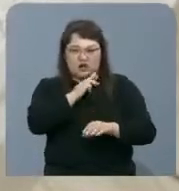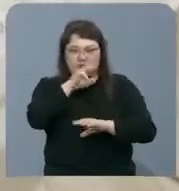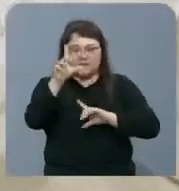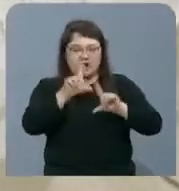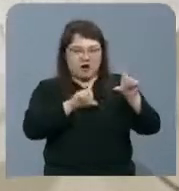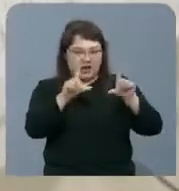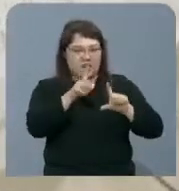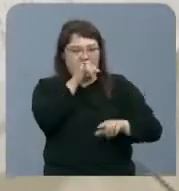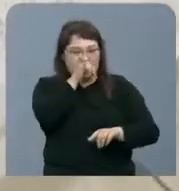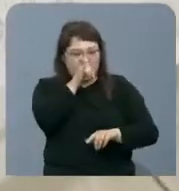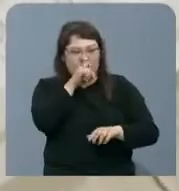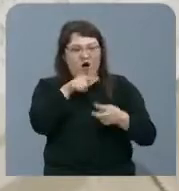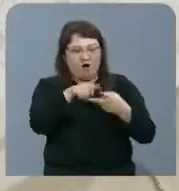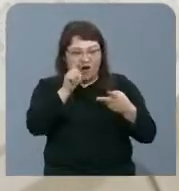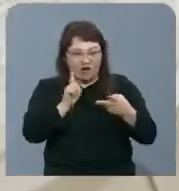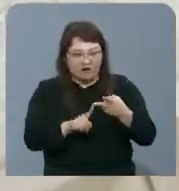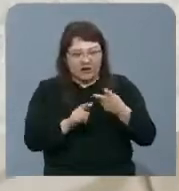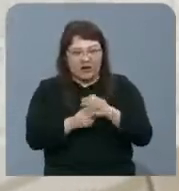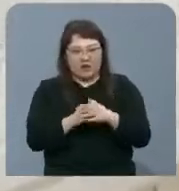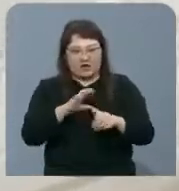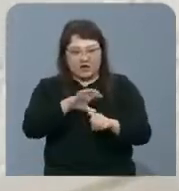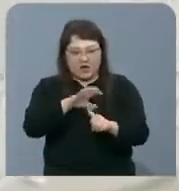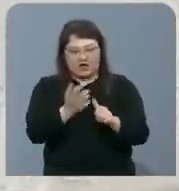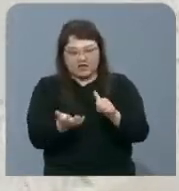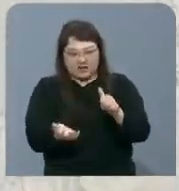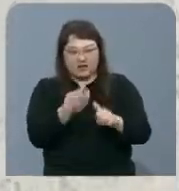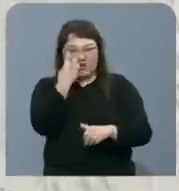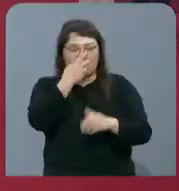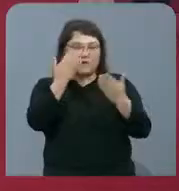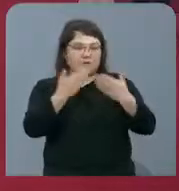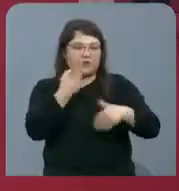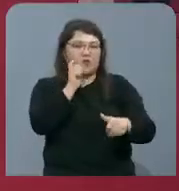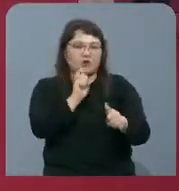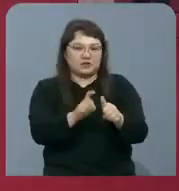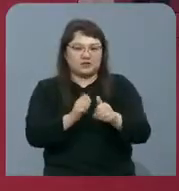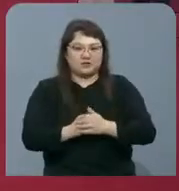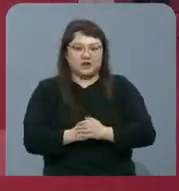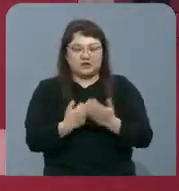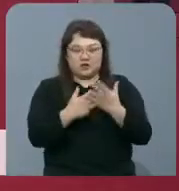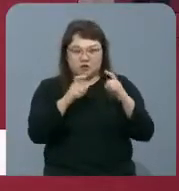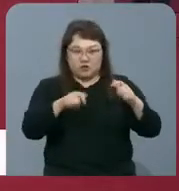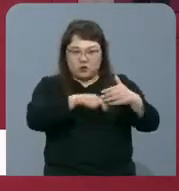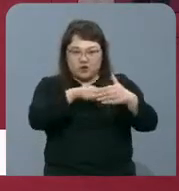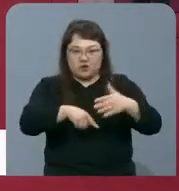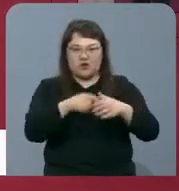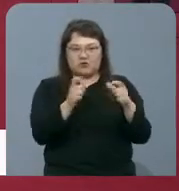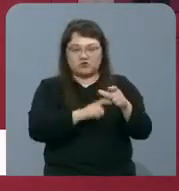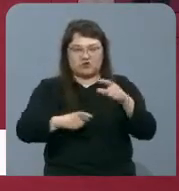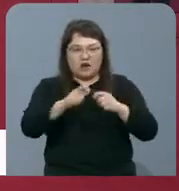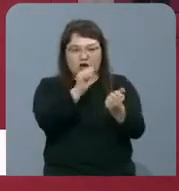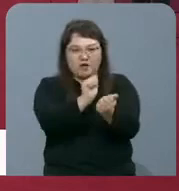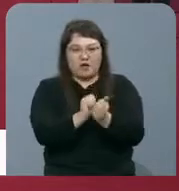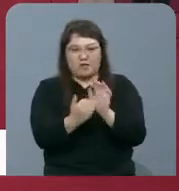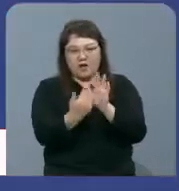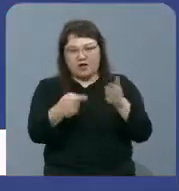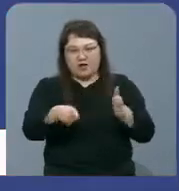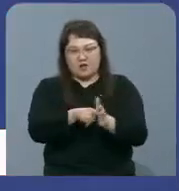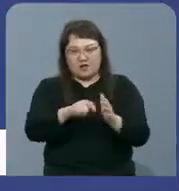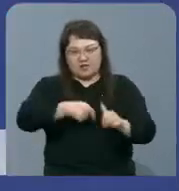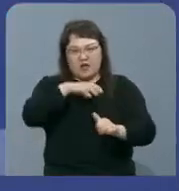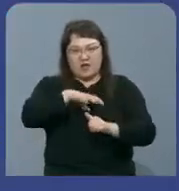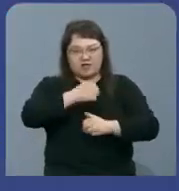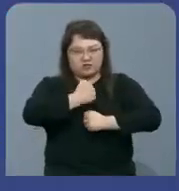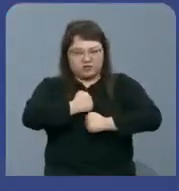증상을 보이거나 격리 해제 전 검사에서 확진된 겁니다. 제주도는 추가 감염을 막기 위해 자가격리